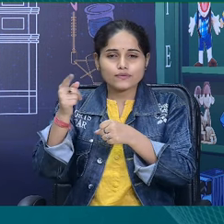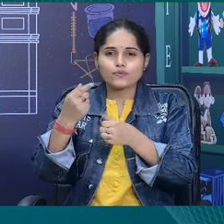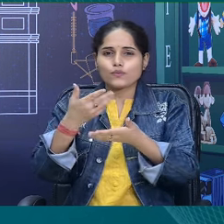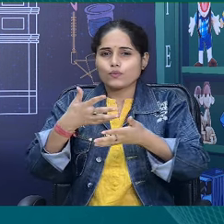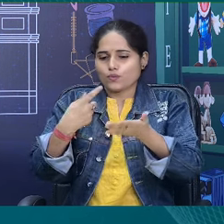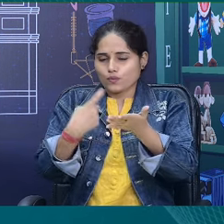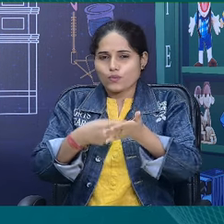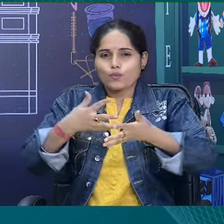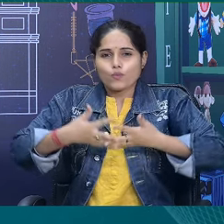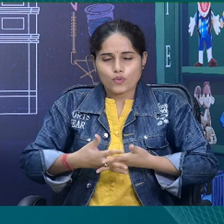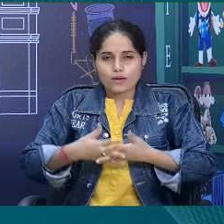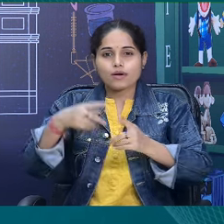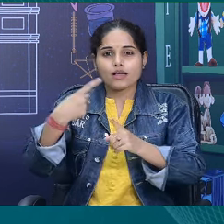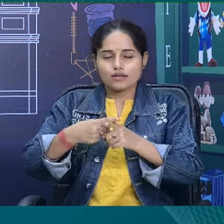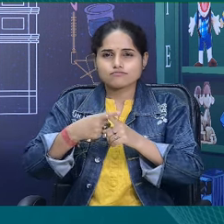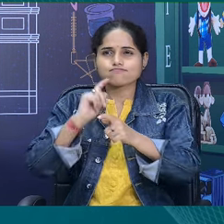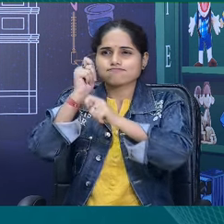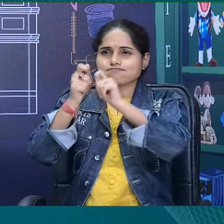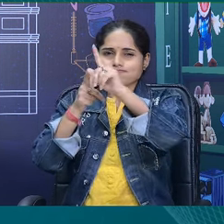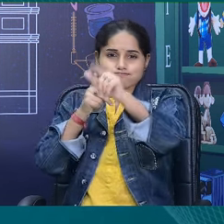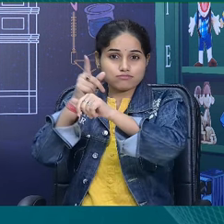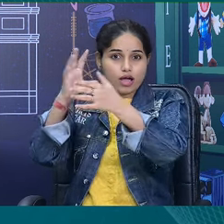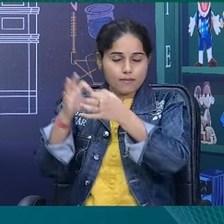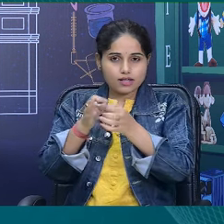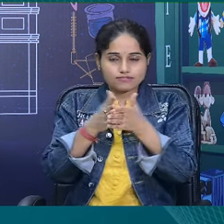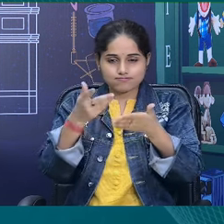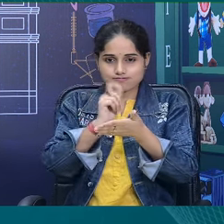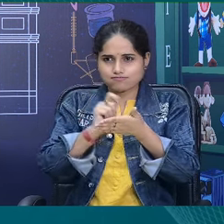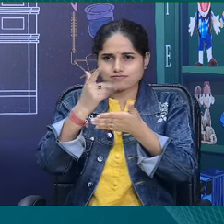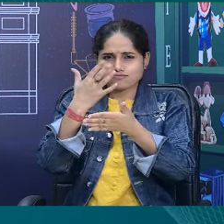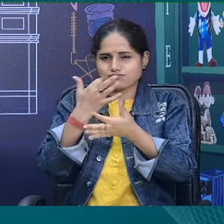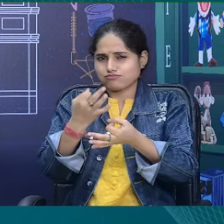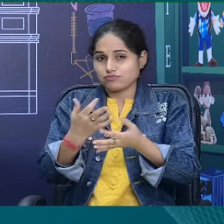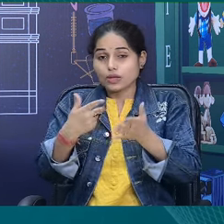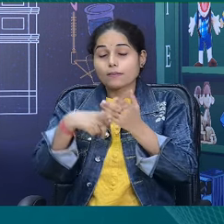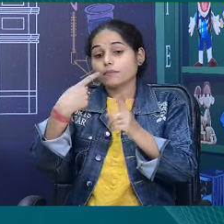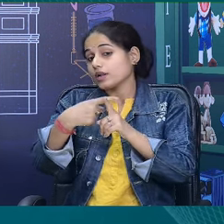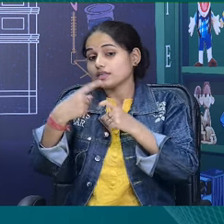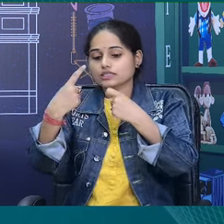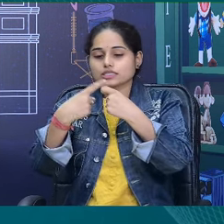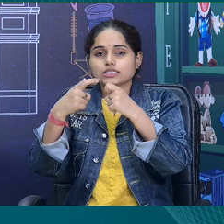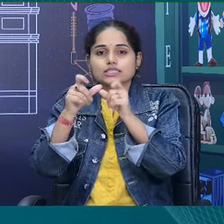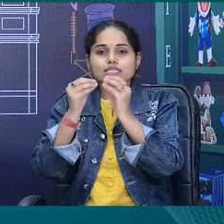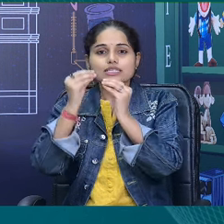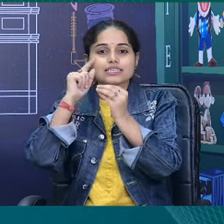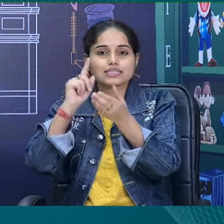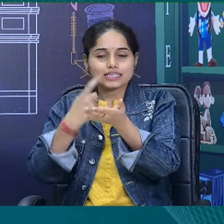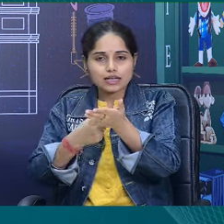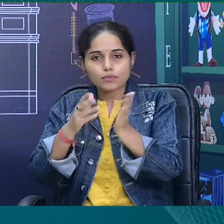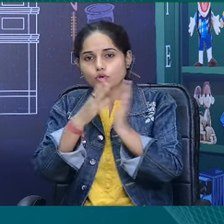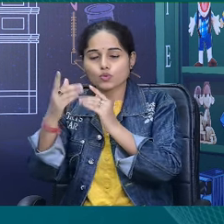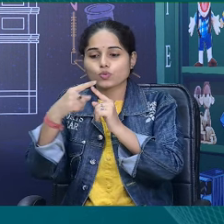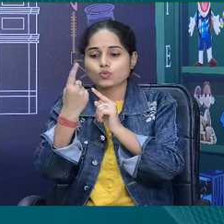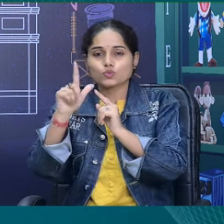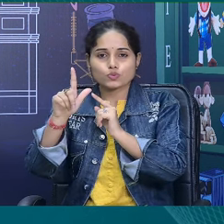महाभारत को दर्शाते थे इसके अलावा कबीर और तुलसीदास जी के जो विचार थे वह उनको भी इसमें बहुत सुंदर